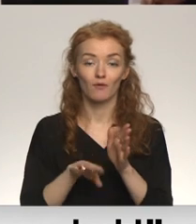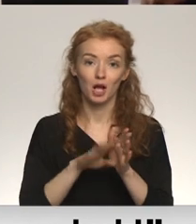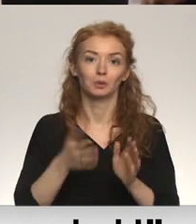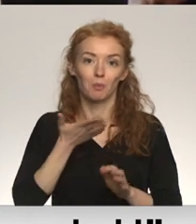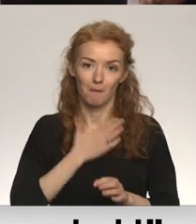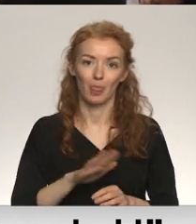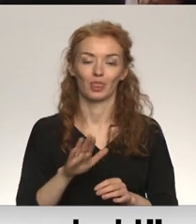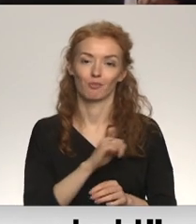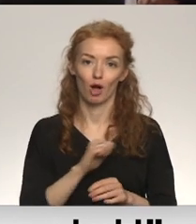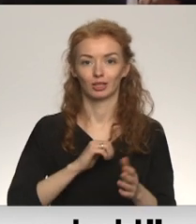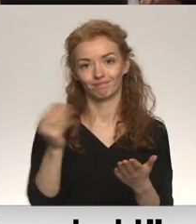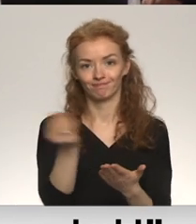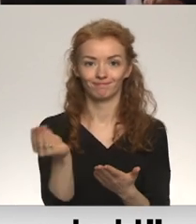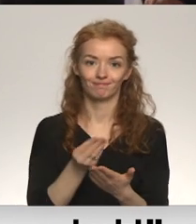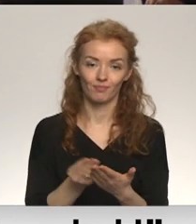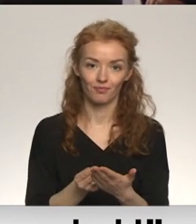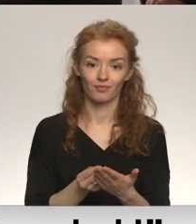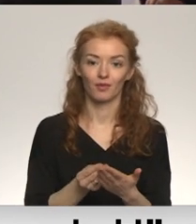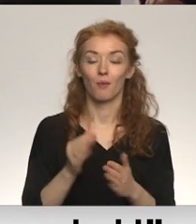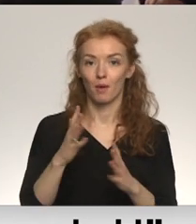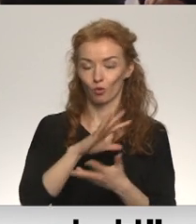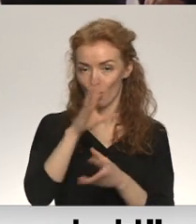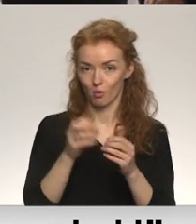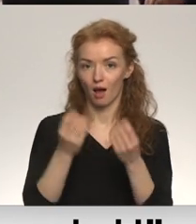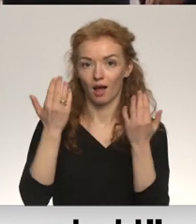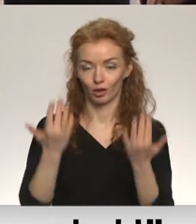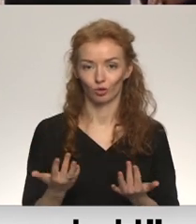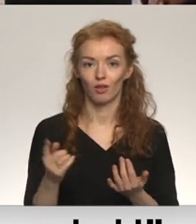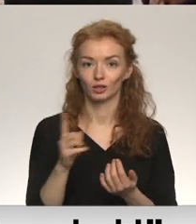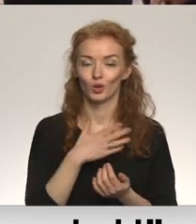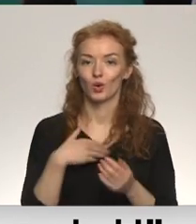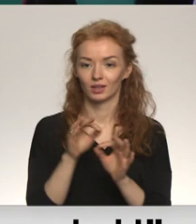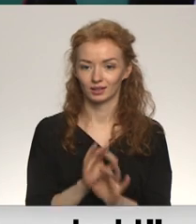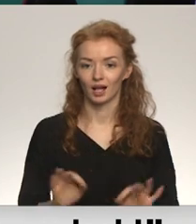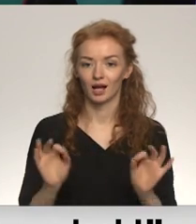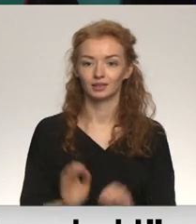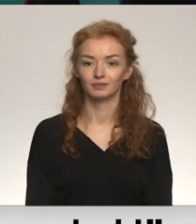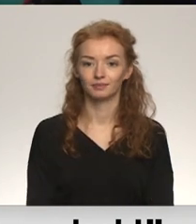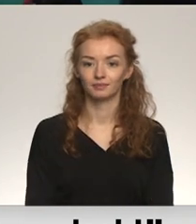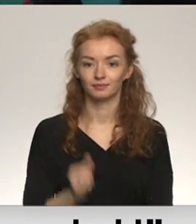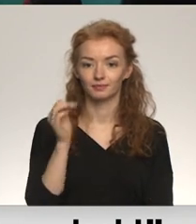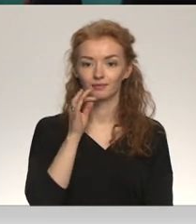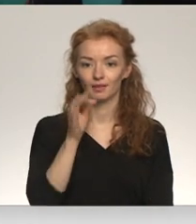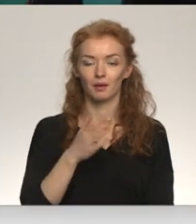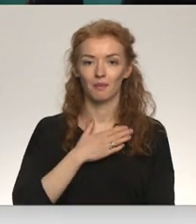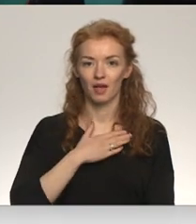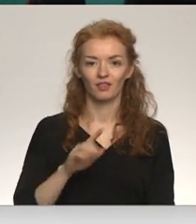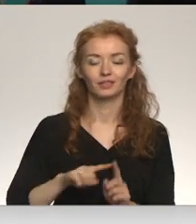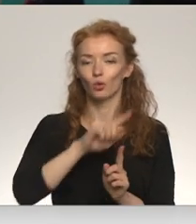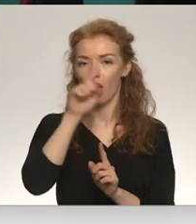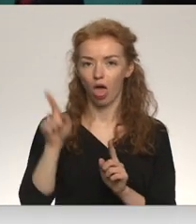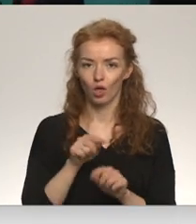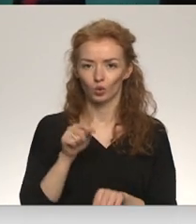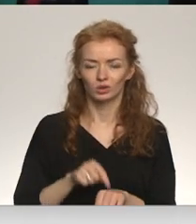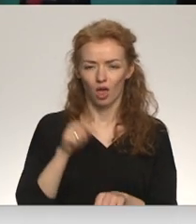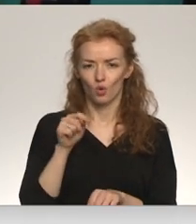paticis ņemt rokās otu vai zīmuli, bet rezultāts vienaldzīgu neatstāja nevienu. Man ir kaut kur visu laiku tā sajūta,